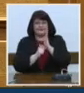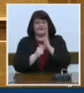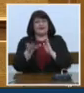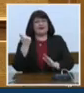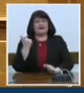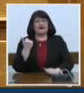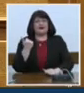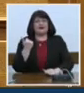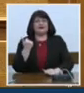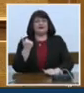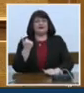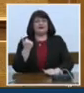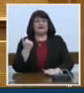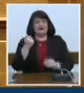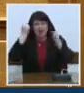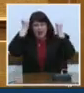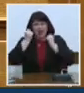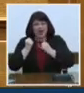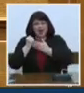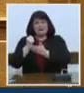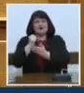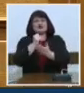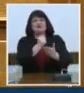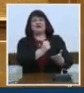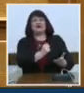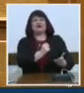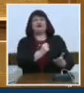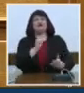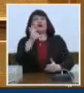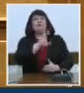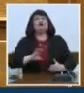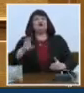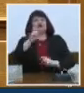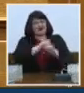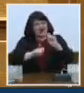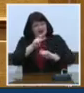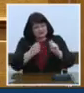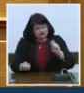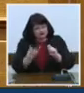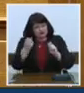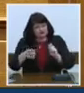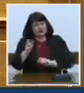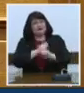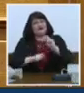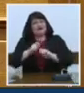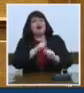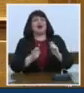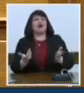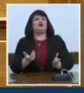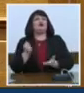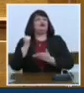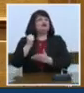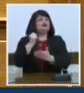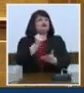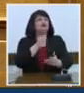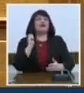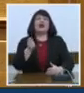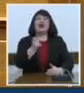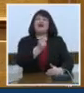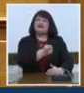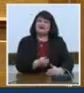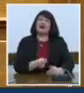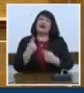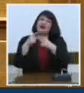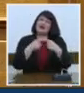οποίου αποζημιώνονται. Τα μουσεία εξυγχρονίζονται και αποκτούν νέους δικούς τους πόρους για να μπορούν να